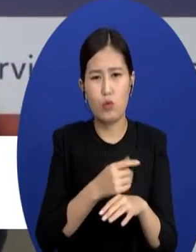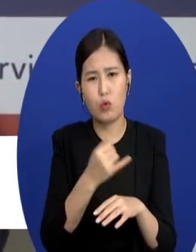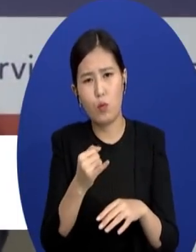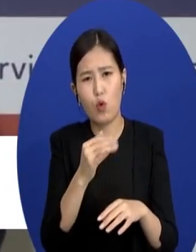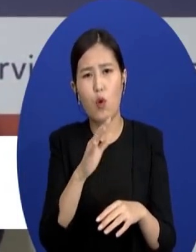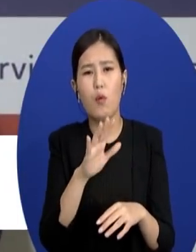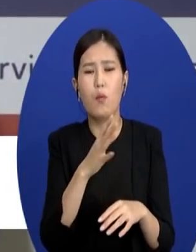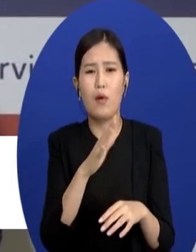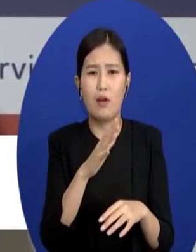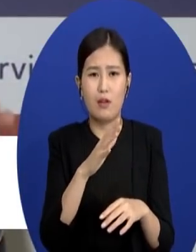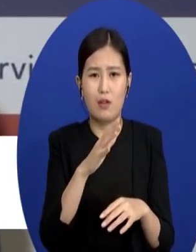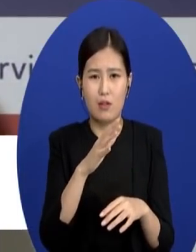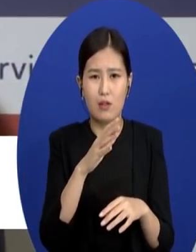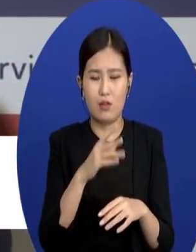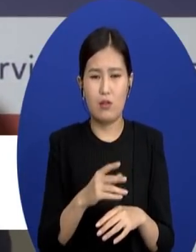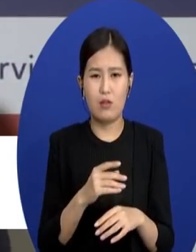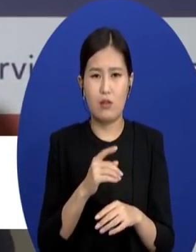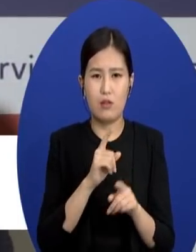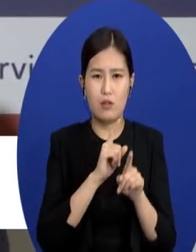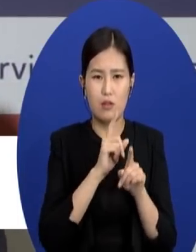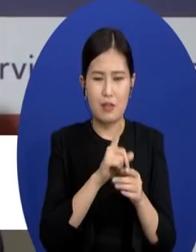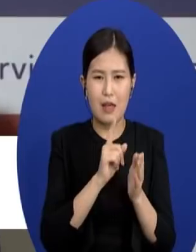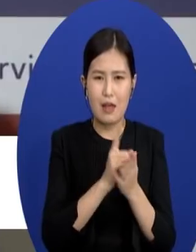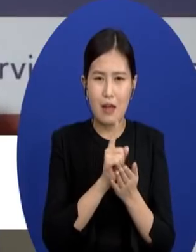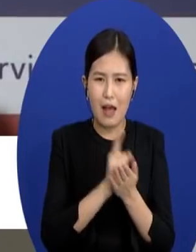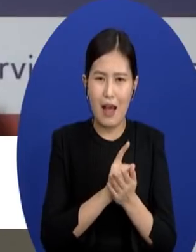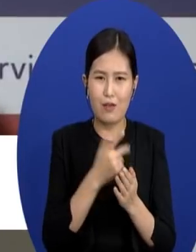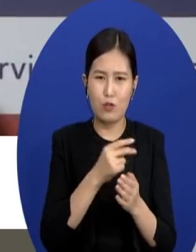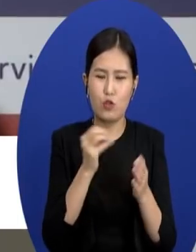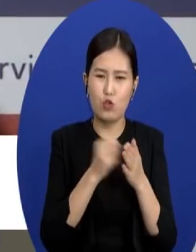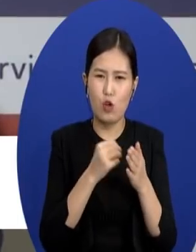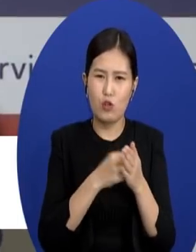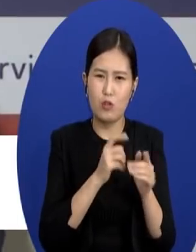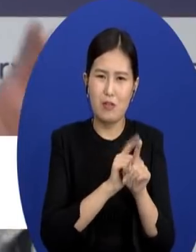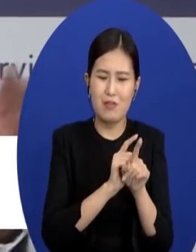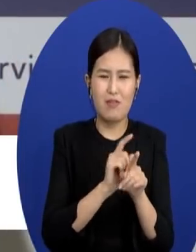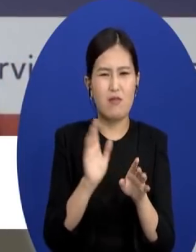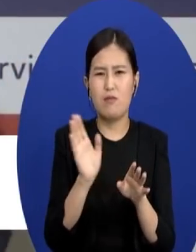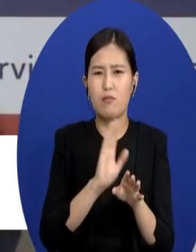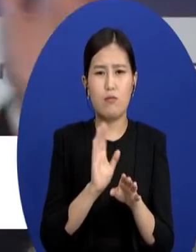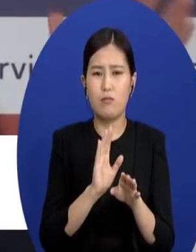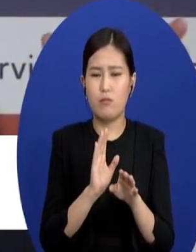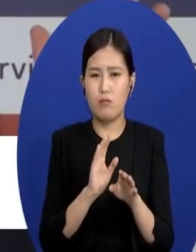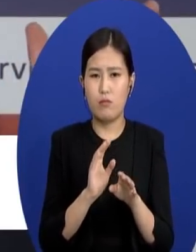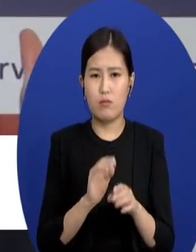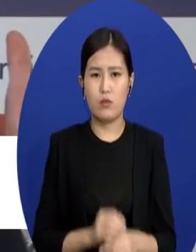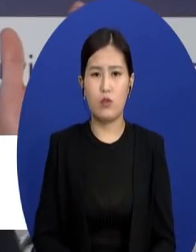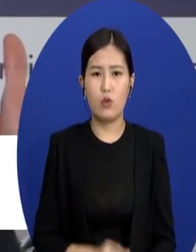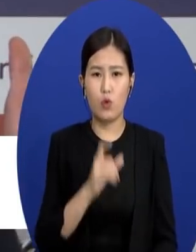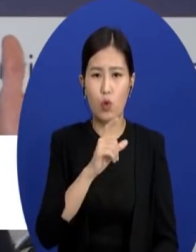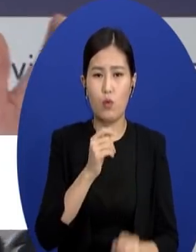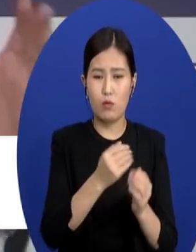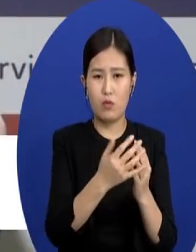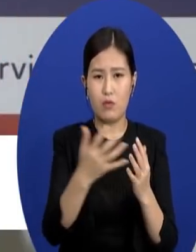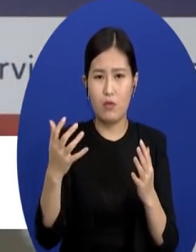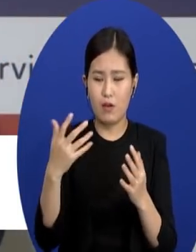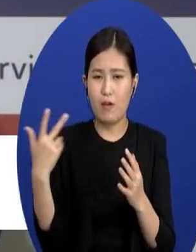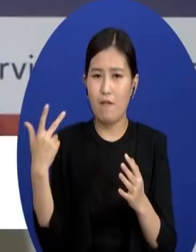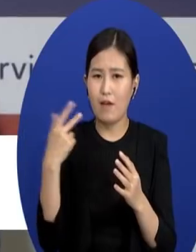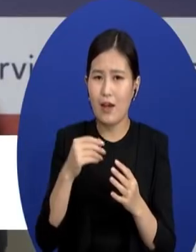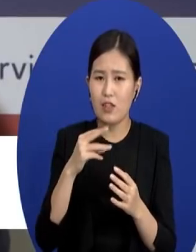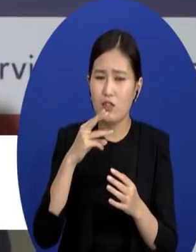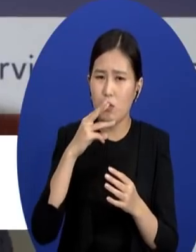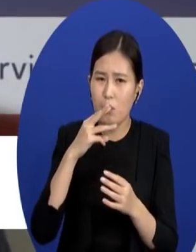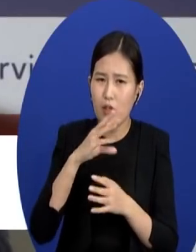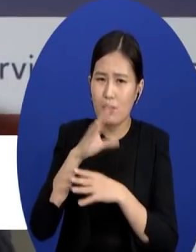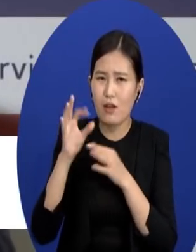вакцинжуулалтыг албан журмаар хийхийн эсрэг байр суурь илэрхийлж байна. Иргэд олон нийтийг вакцины үр нөлөөний талаарх мэдээллээр хангах нь чухал